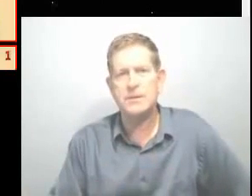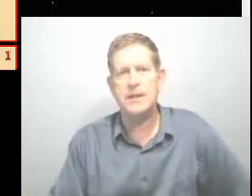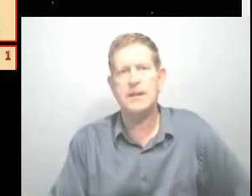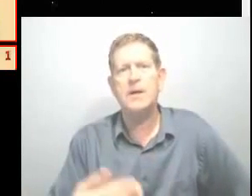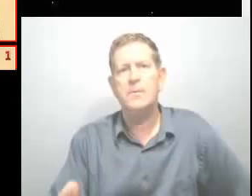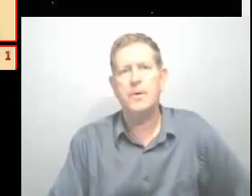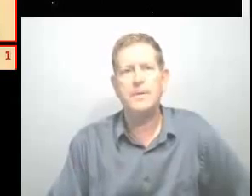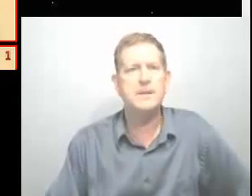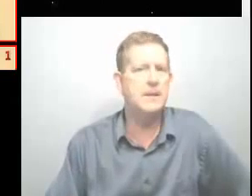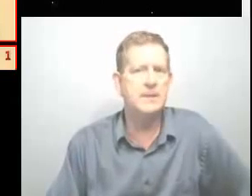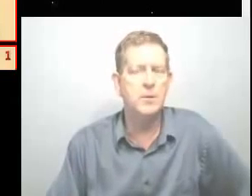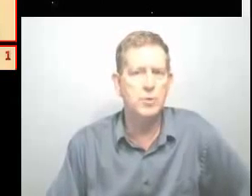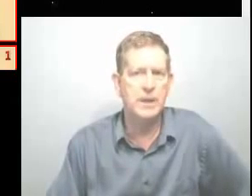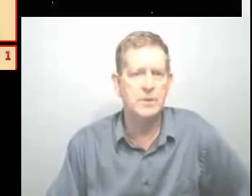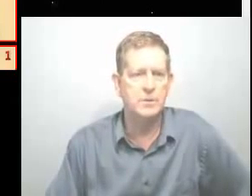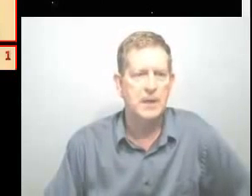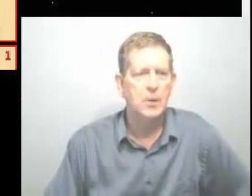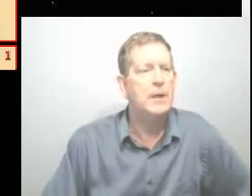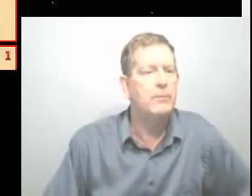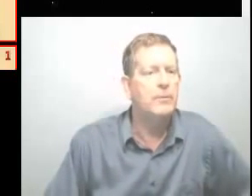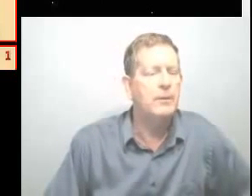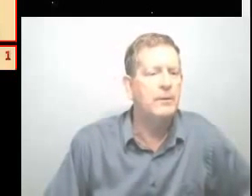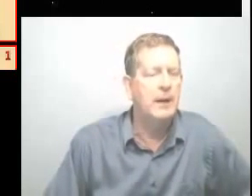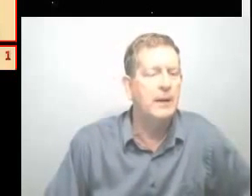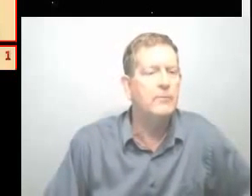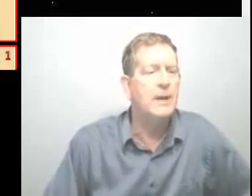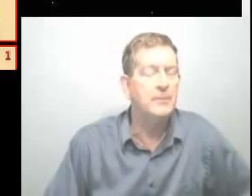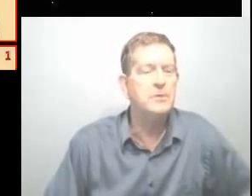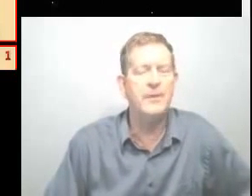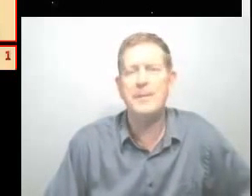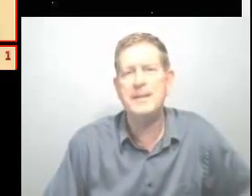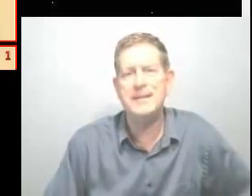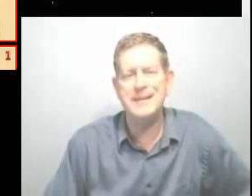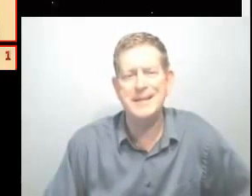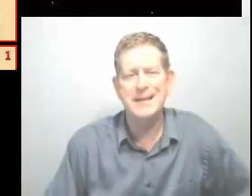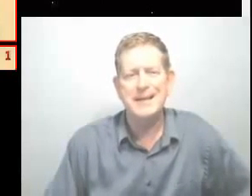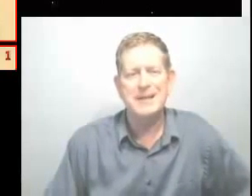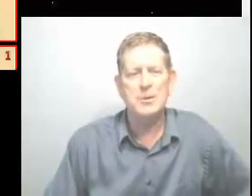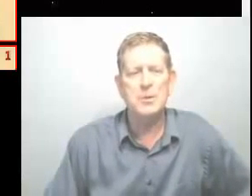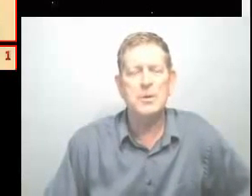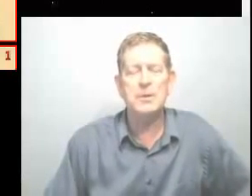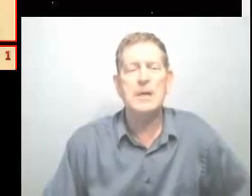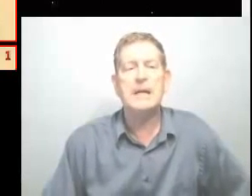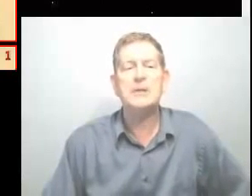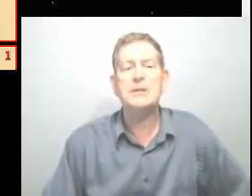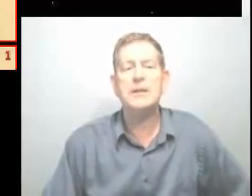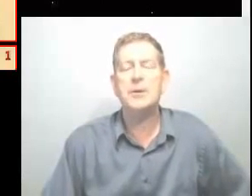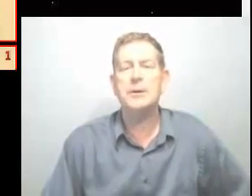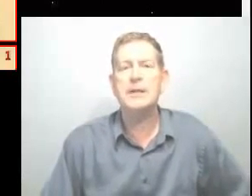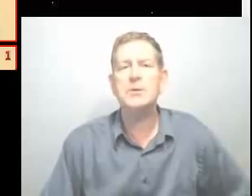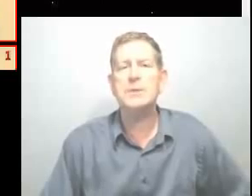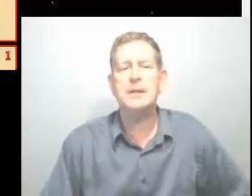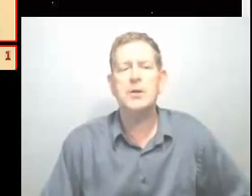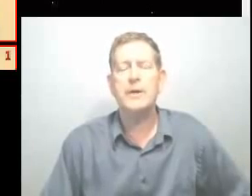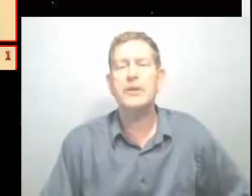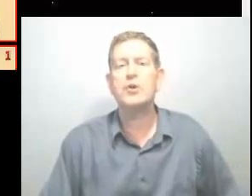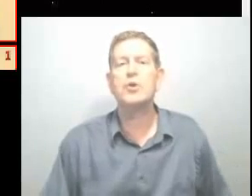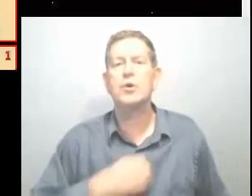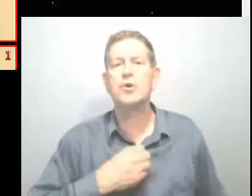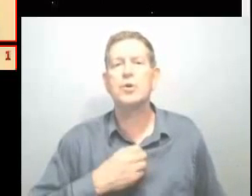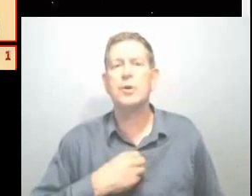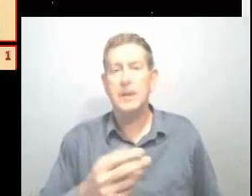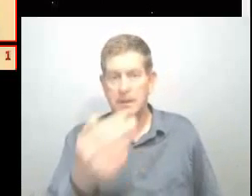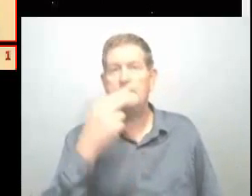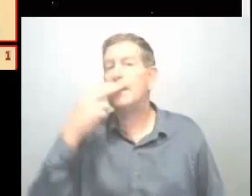classe entière, former ces conjugaisons. Ok, là nous avons habité, donc qu'est-ce que ça donne? Qu'est-ce que c'est? Avec